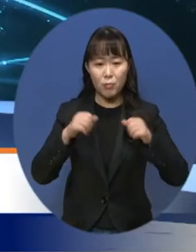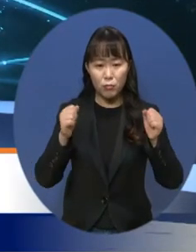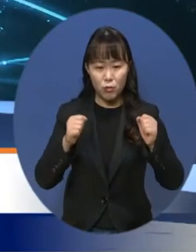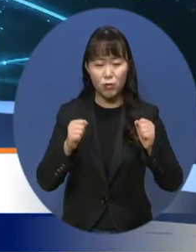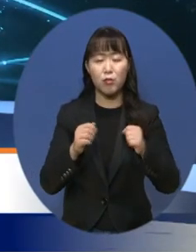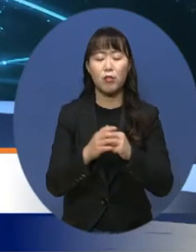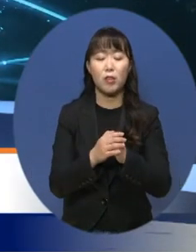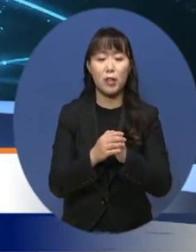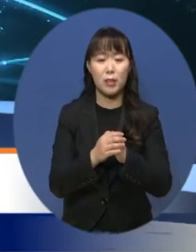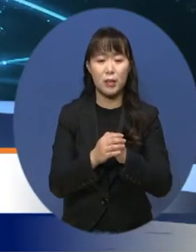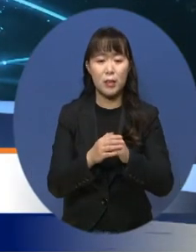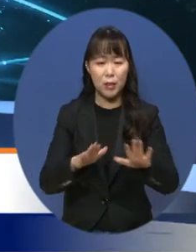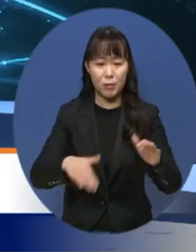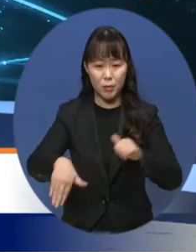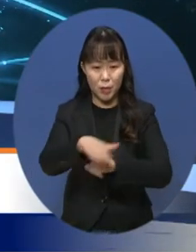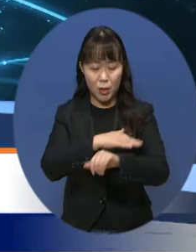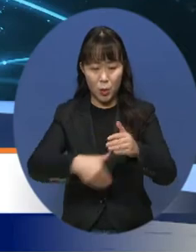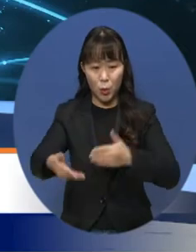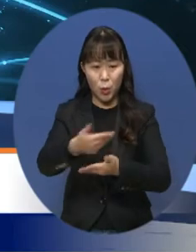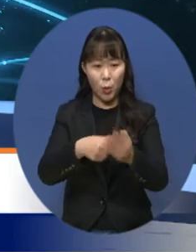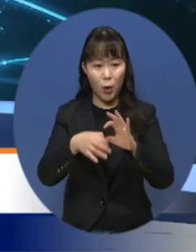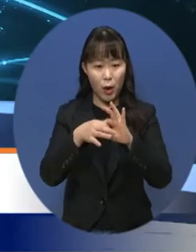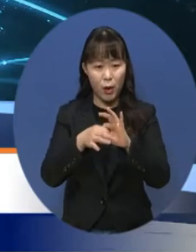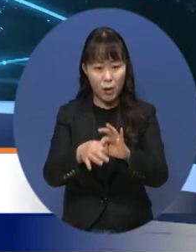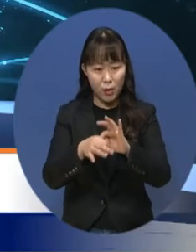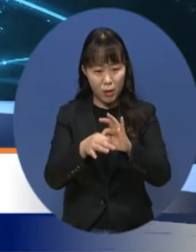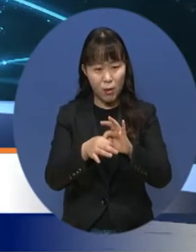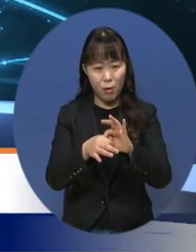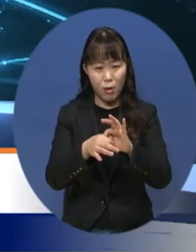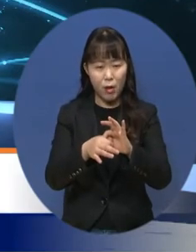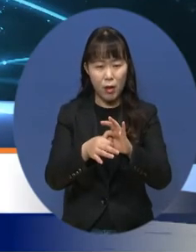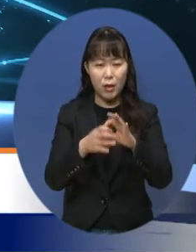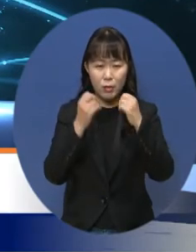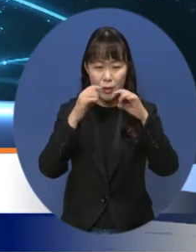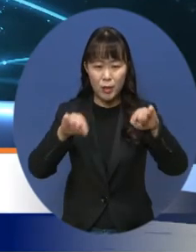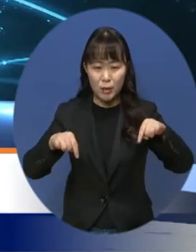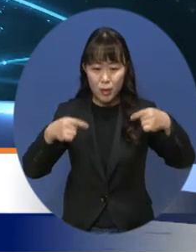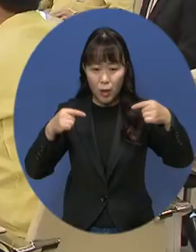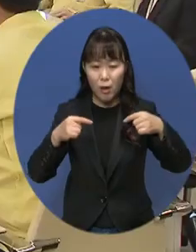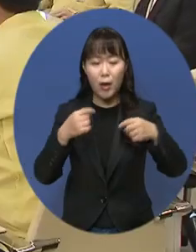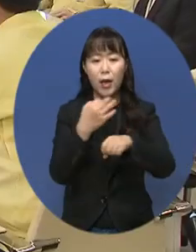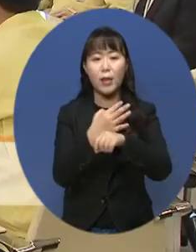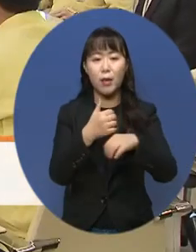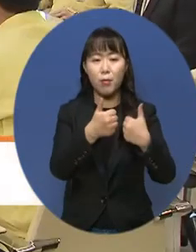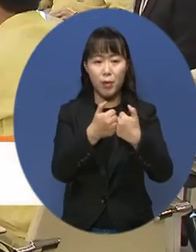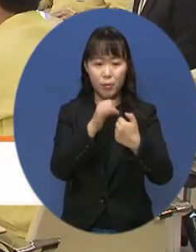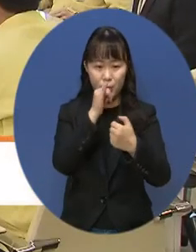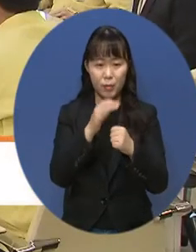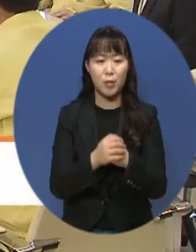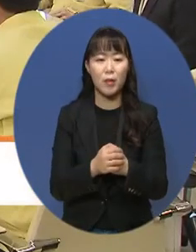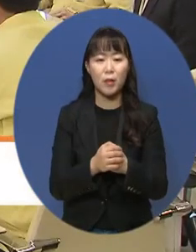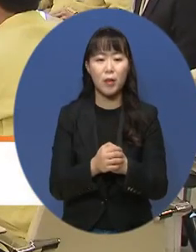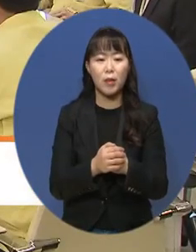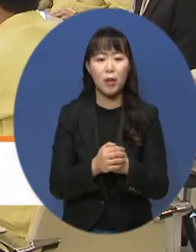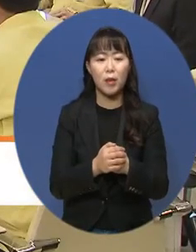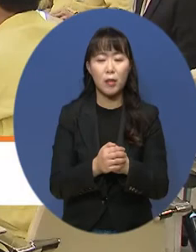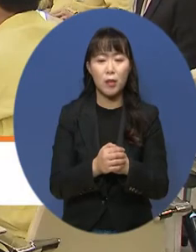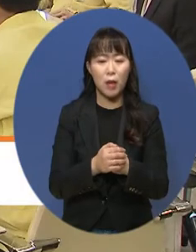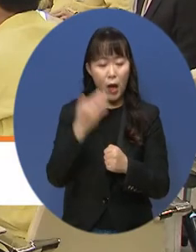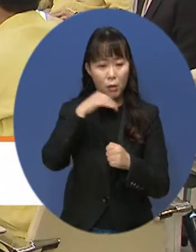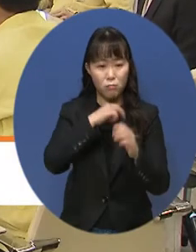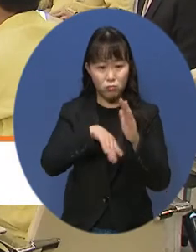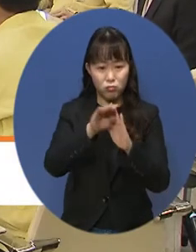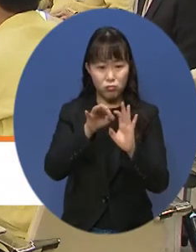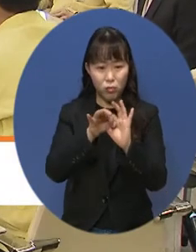생태경제 교류 활성화를 위한 국제기구 신년 간담회를 가졌습니다. 순천시는 남북 생태경제